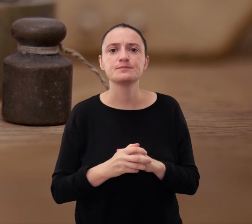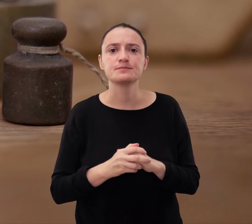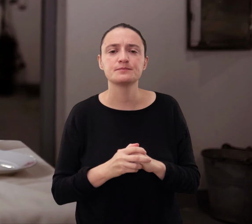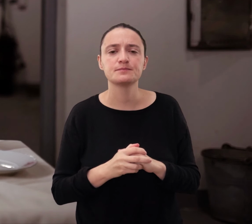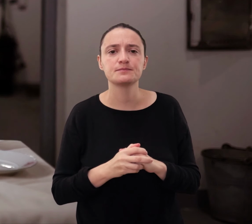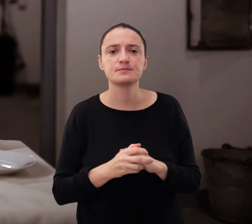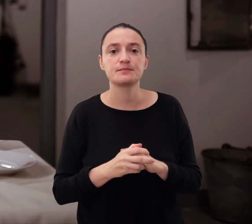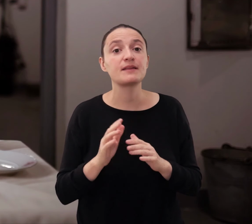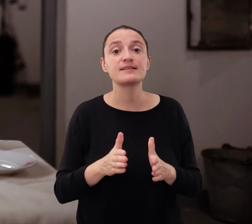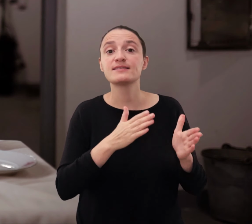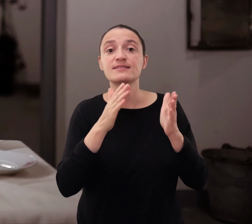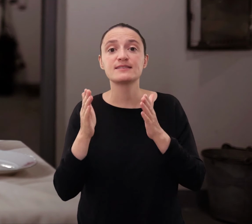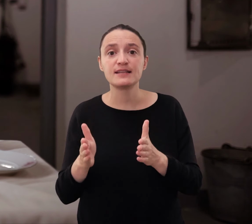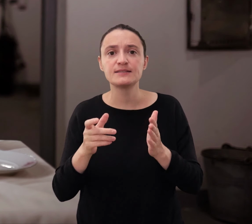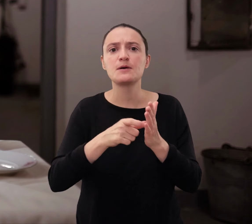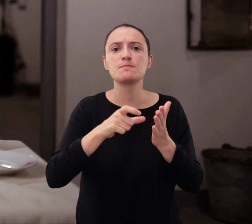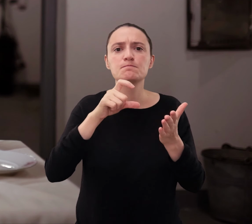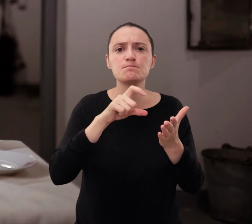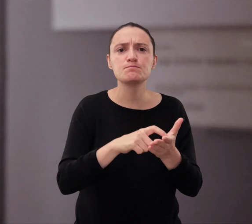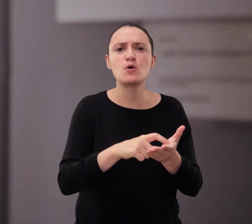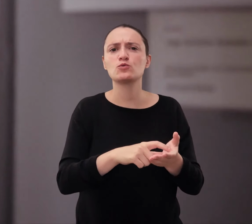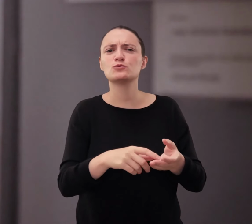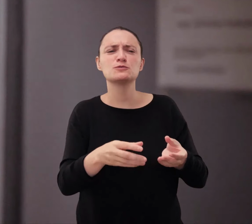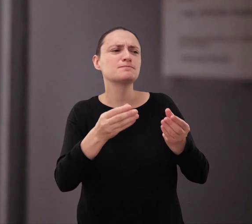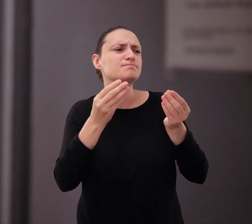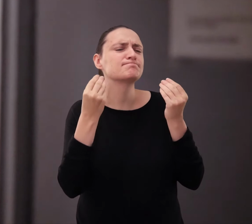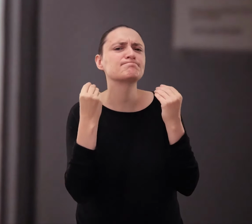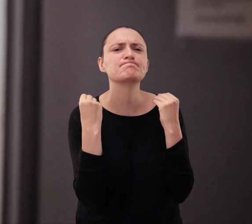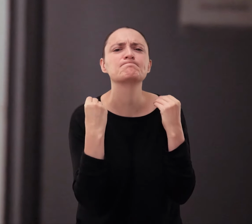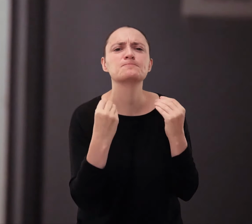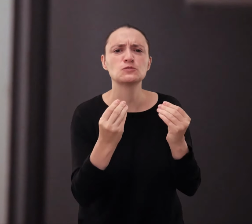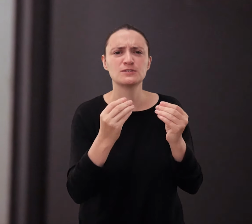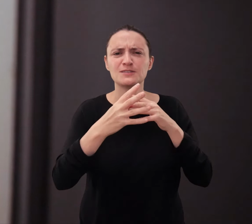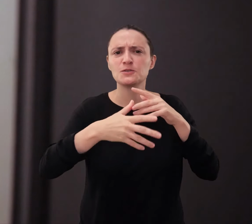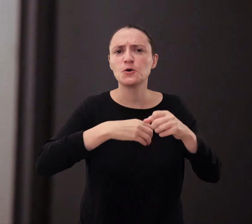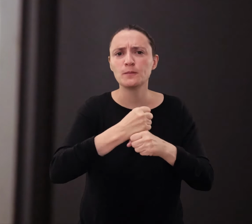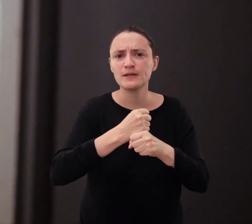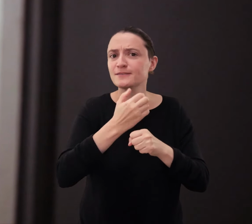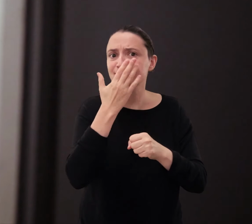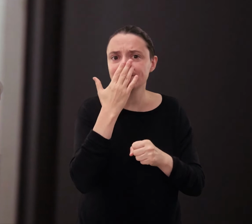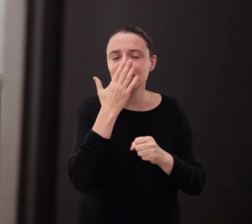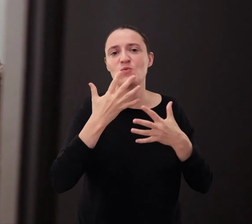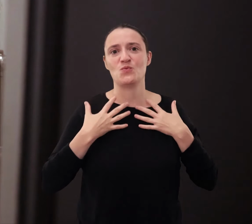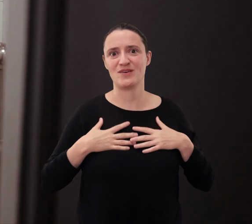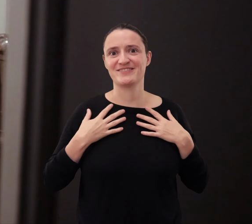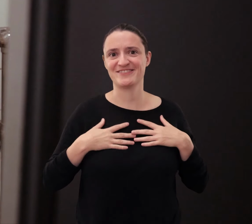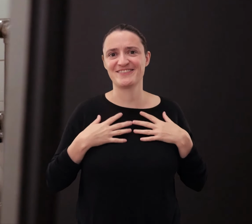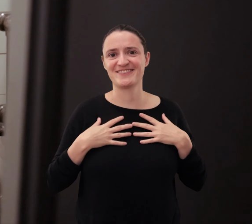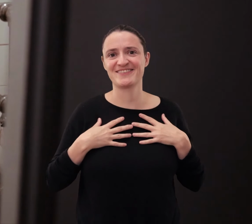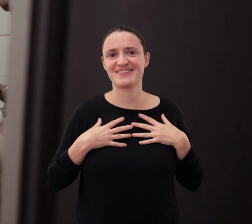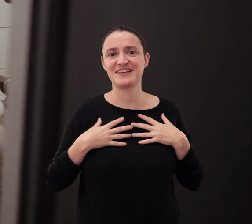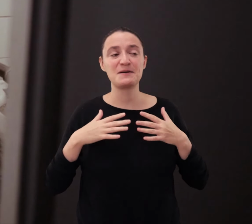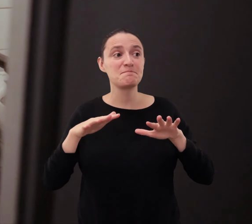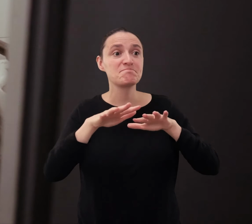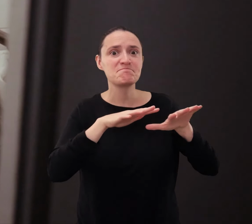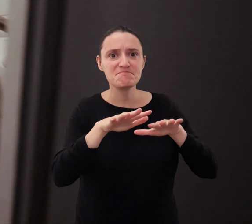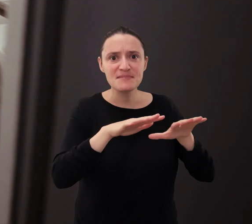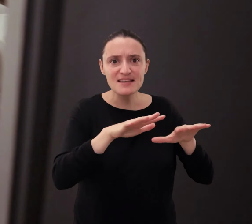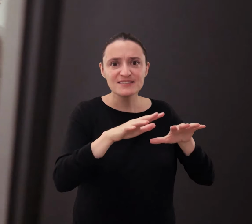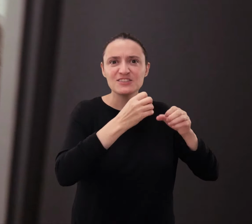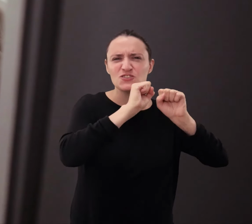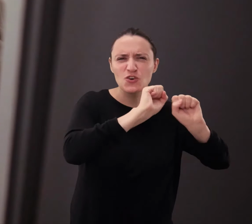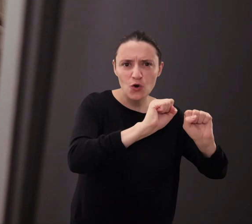No i taką perełką naszą, naprawdę wypracowaną, to jest łazienka. Łazienka, która